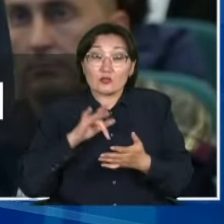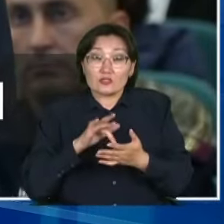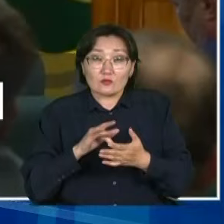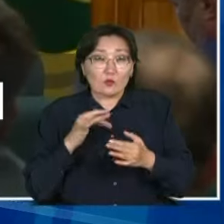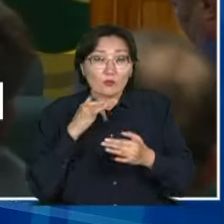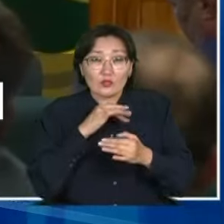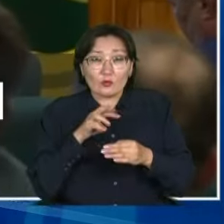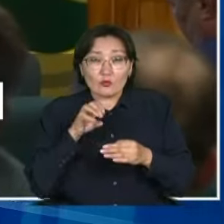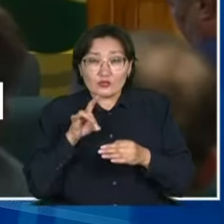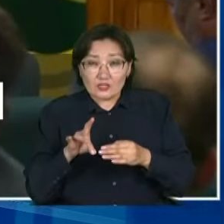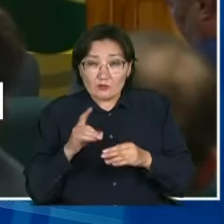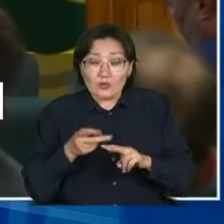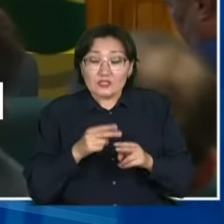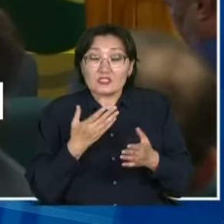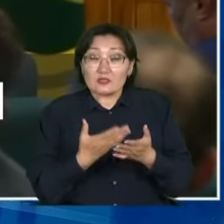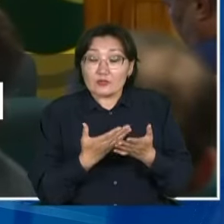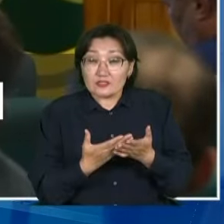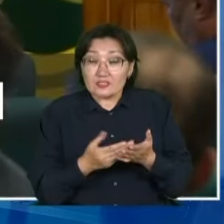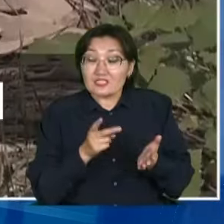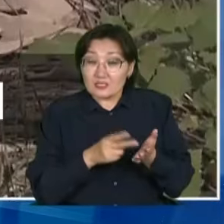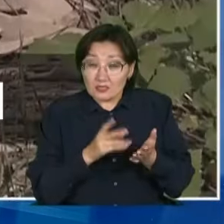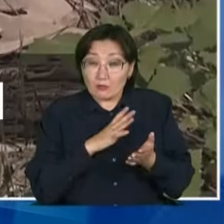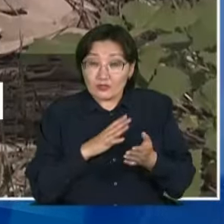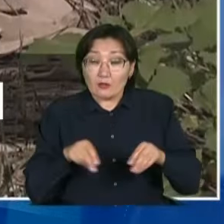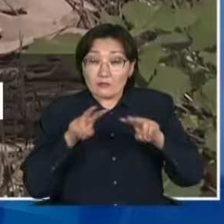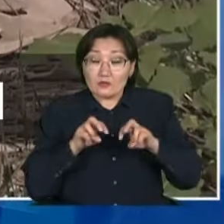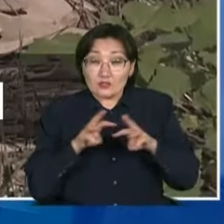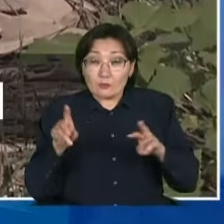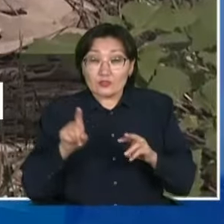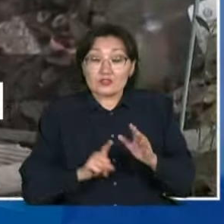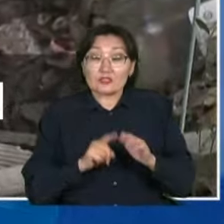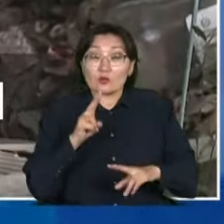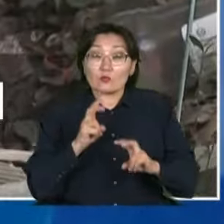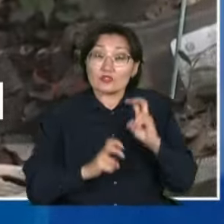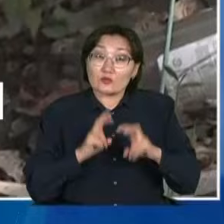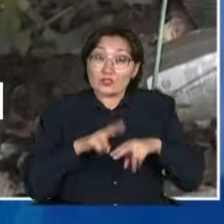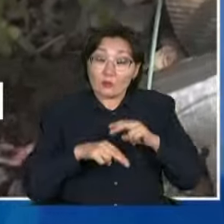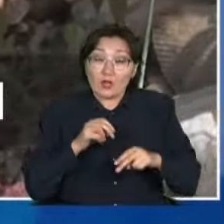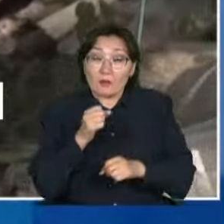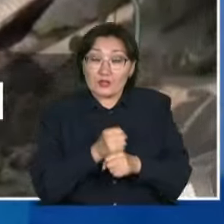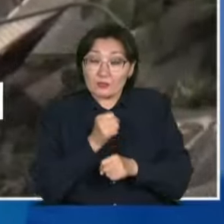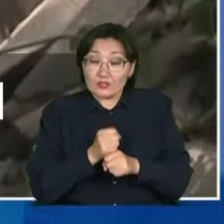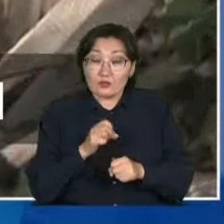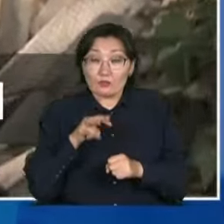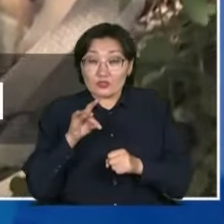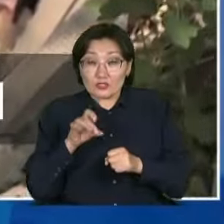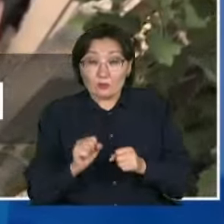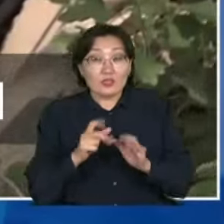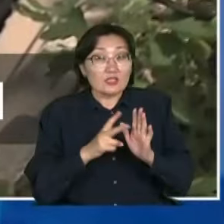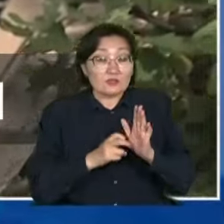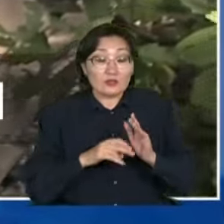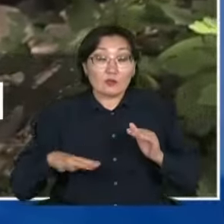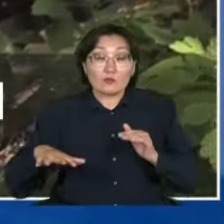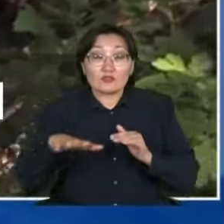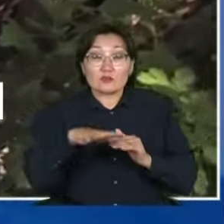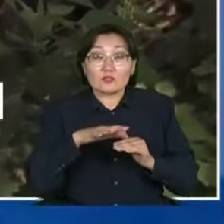мусоре. Это подтвердила и проверка министерства. Поэтому там возведут завод по переработке отходов. Пока на 700 точек